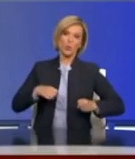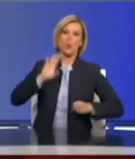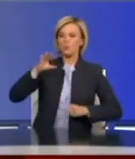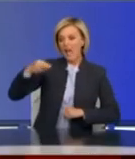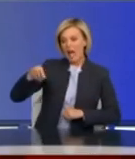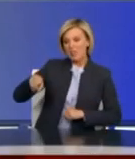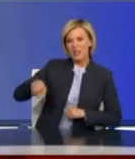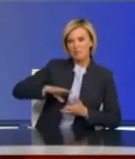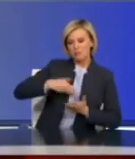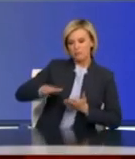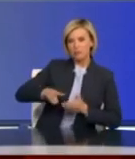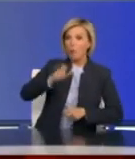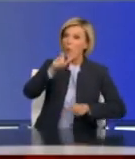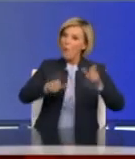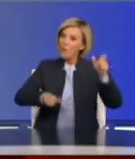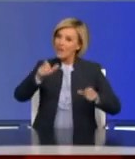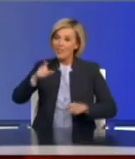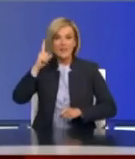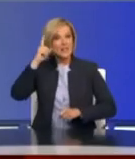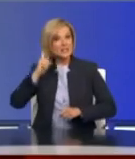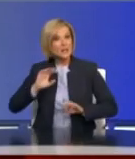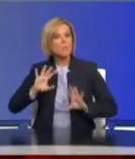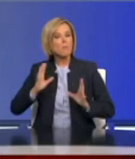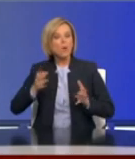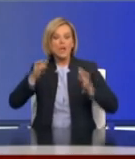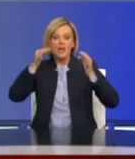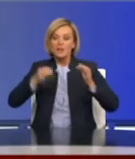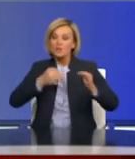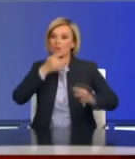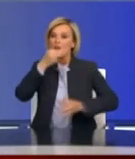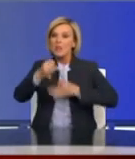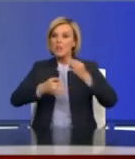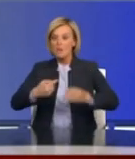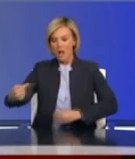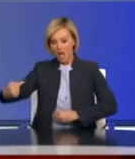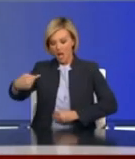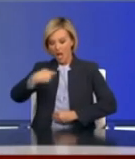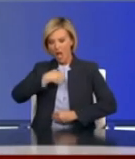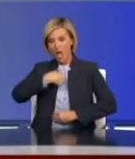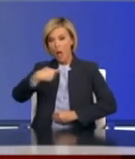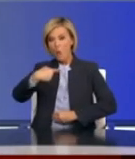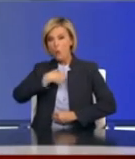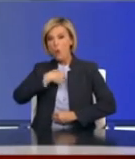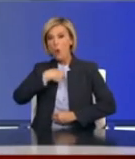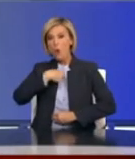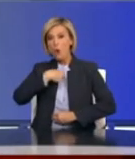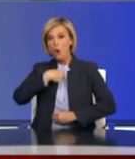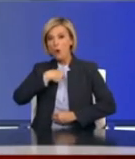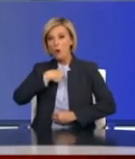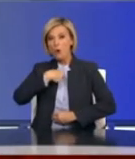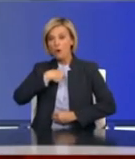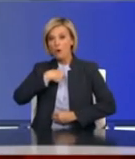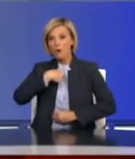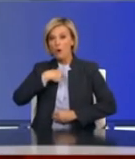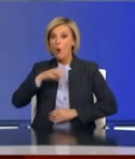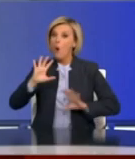Ξέρετε πότε να λέγει ο καθής «εγώ». Όταν αγωνιστεί μόνος του και φκιάσει ή χαλάσει, να λέγει «εγώ».